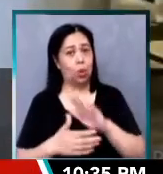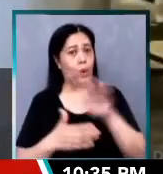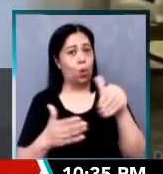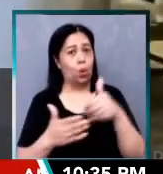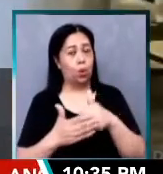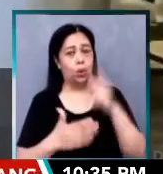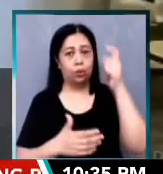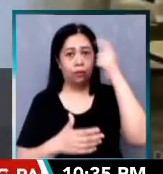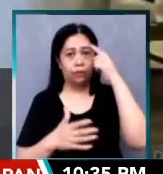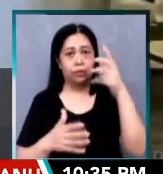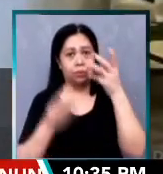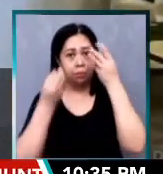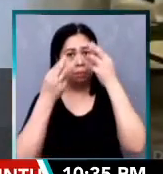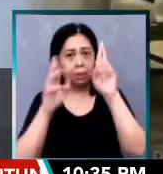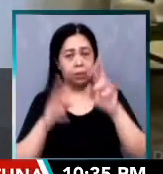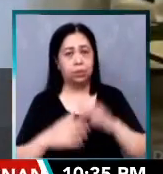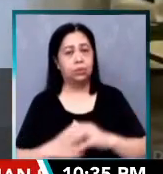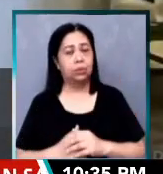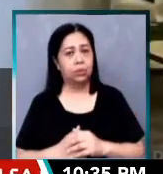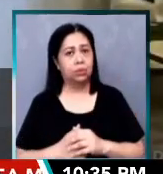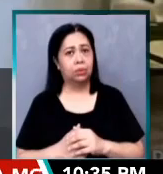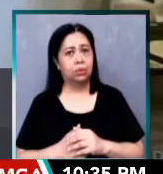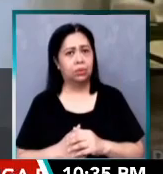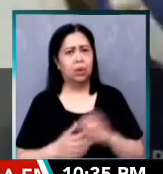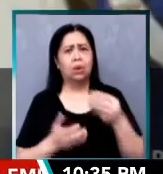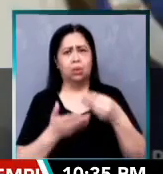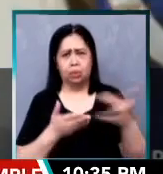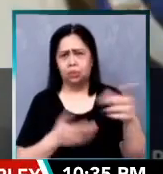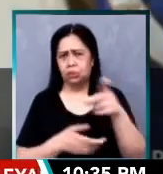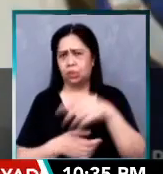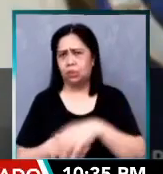mayors, gumastos na lang kayo ng pera,